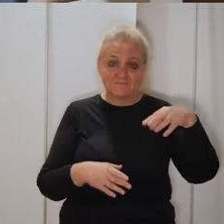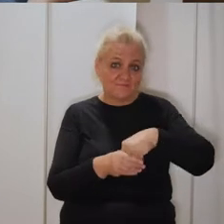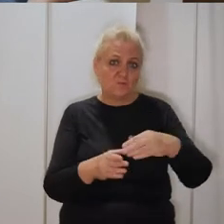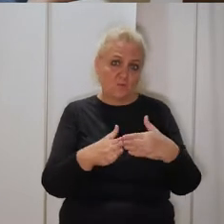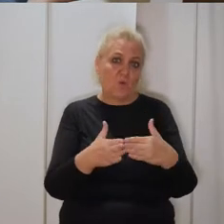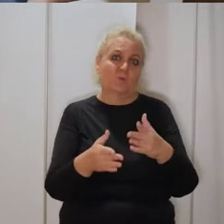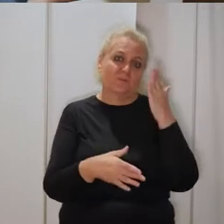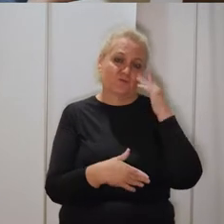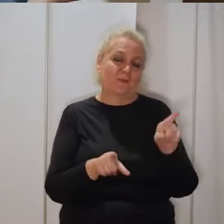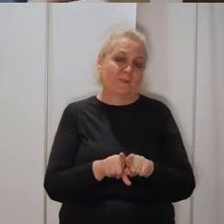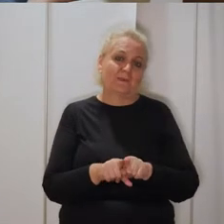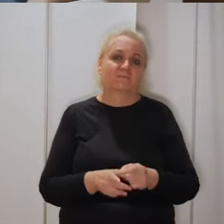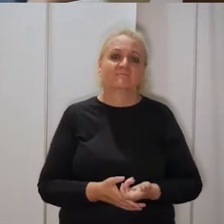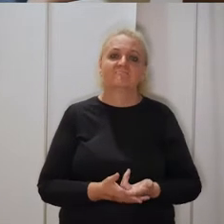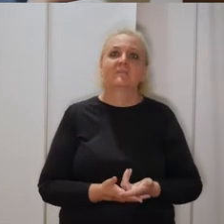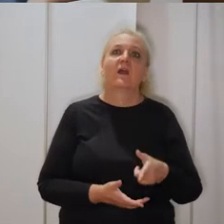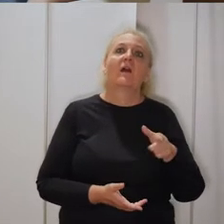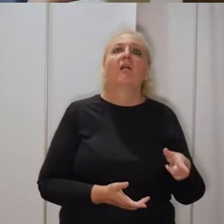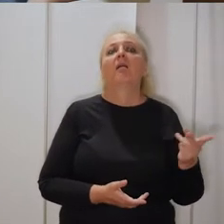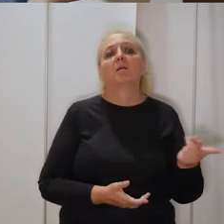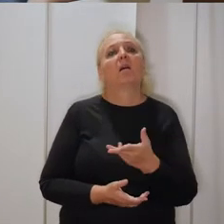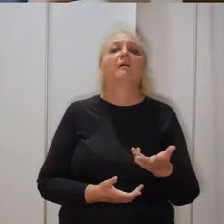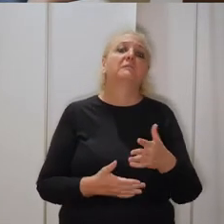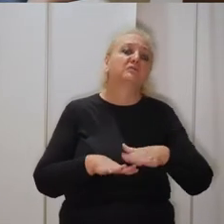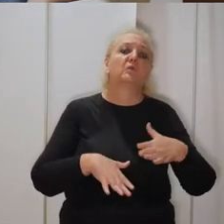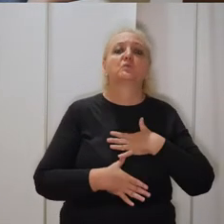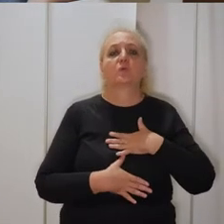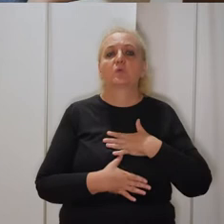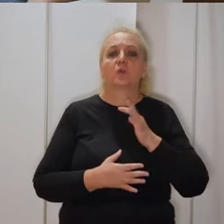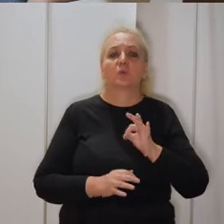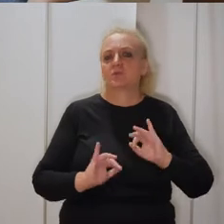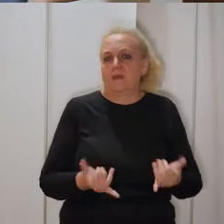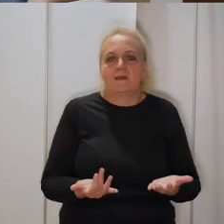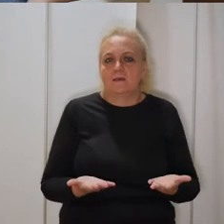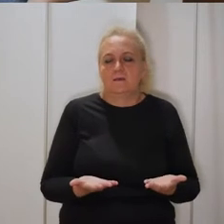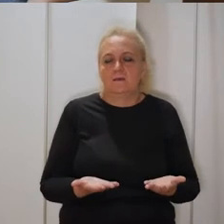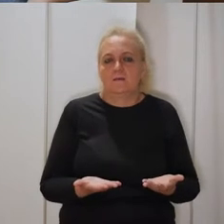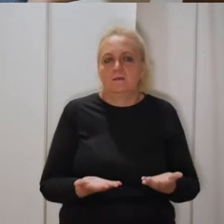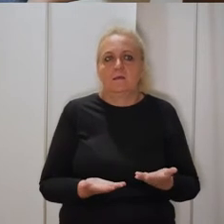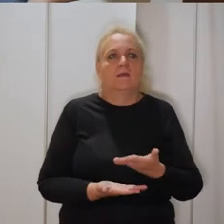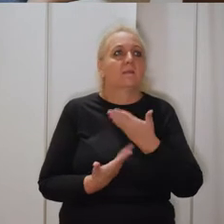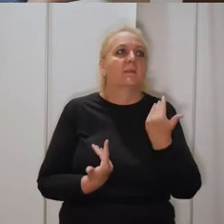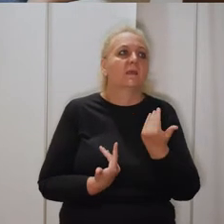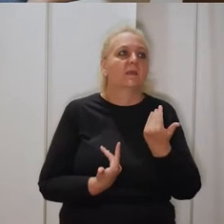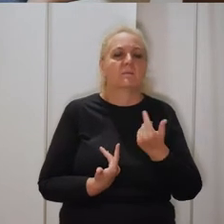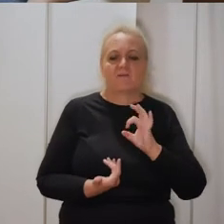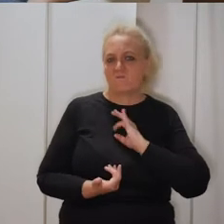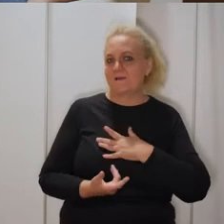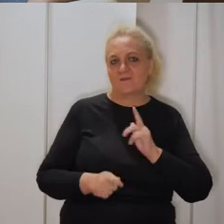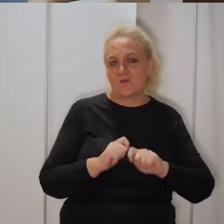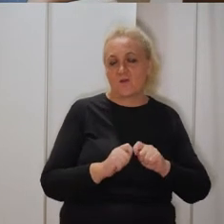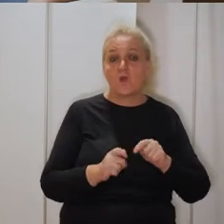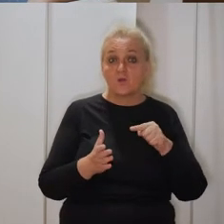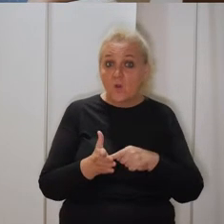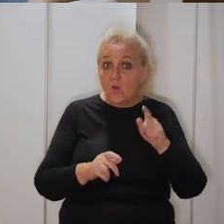w tych domach i jak mają się dobrze czuć w czymś, gdzie tak naprawdę nie mają żadnej kontroli i jakby brak